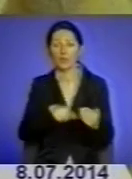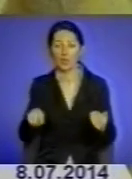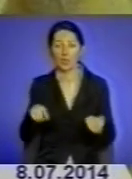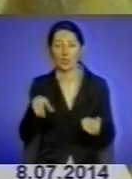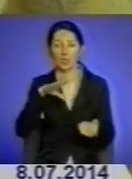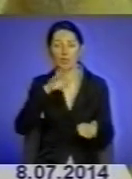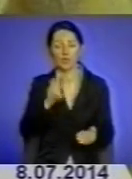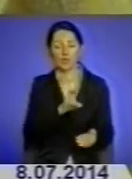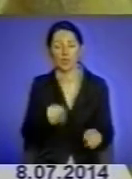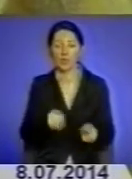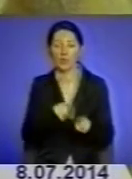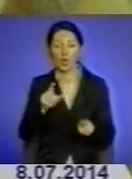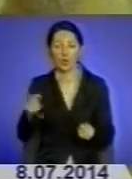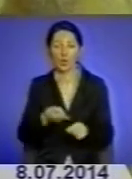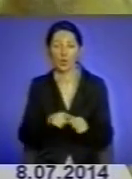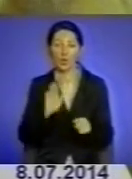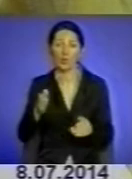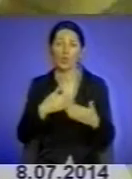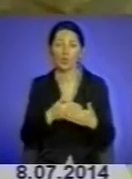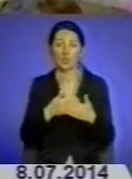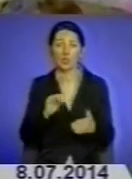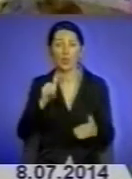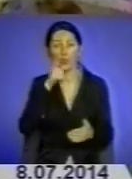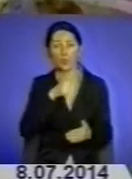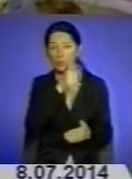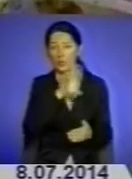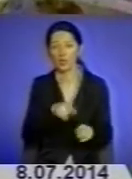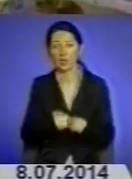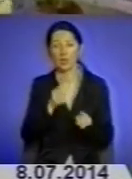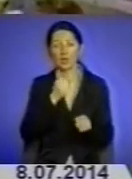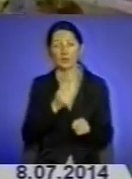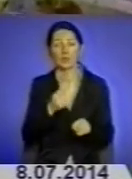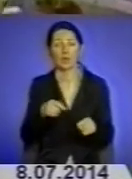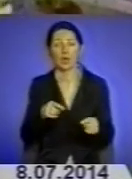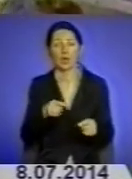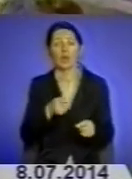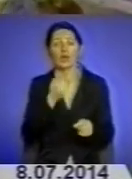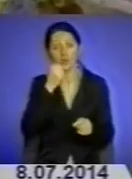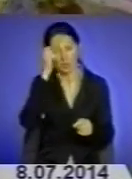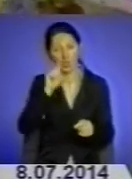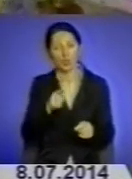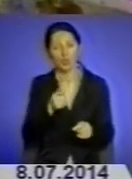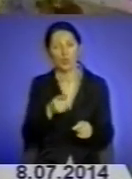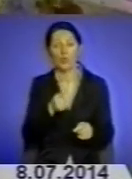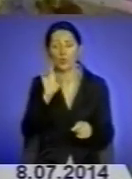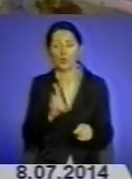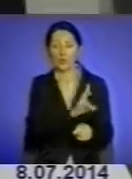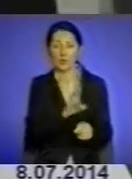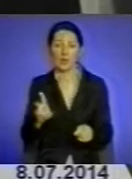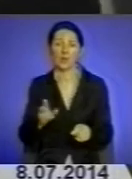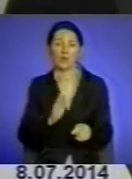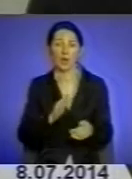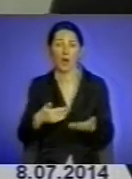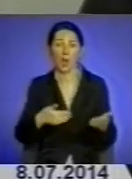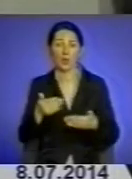були активними у підпіллі, та завдяки Української греко-католицької церкви з гідністю пройшла тернистий шлях від переслідувань та